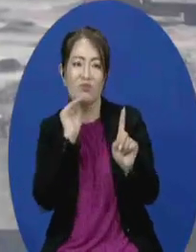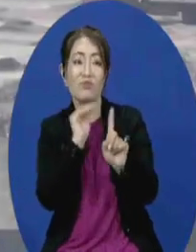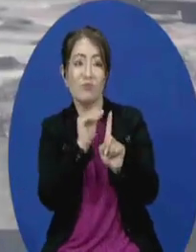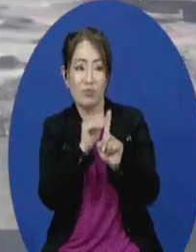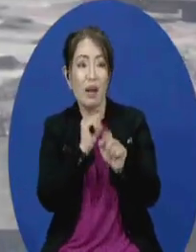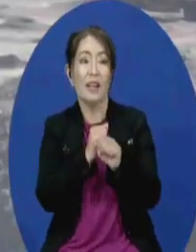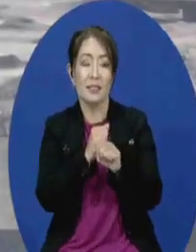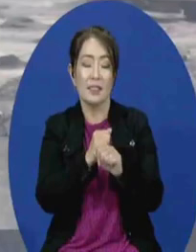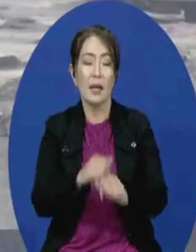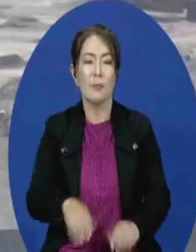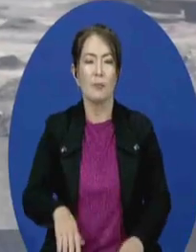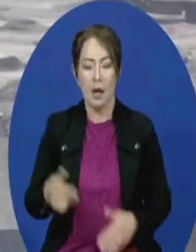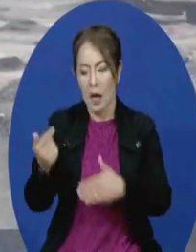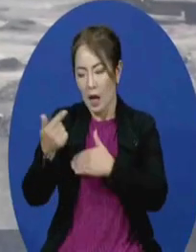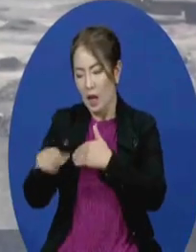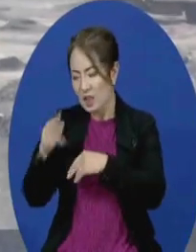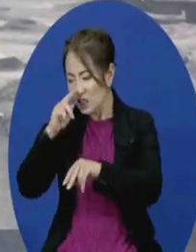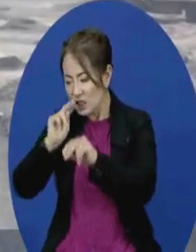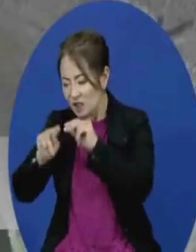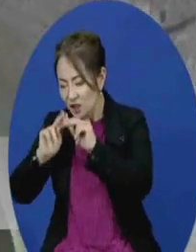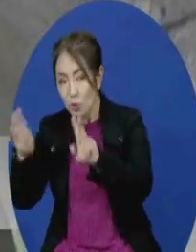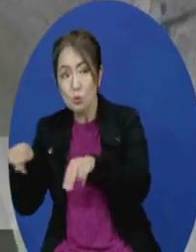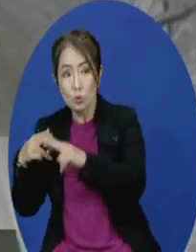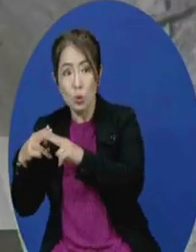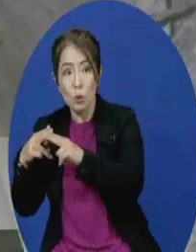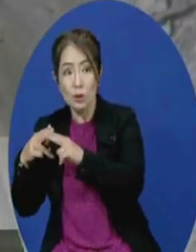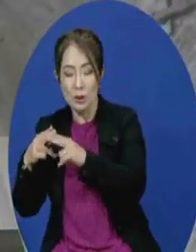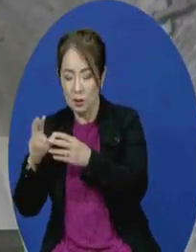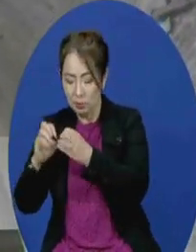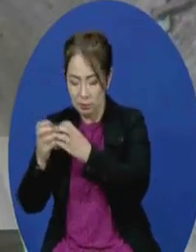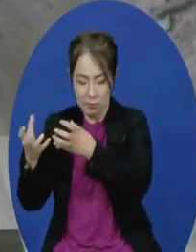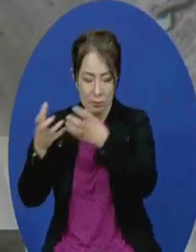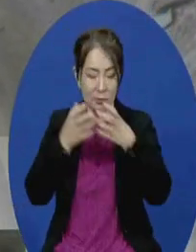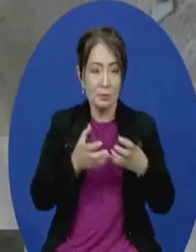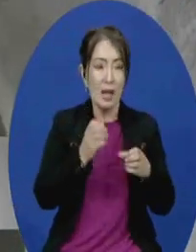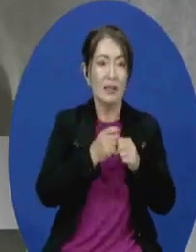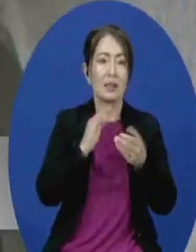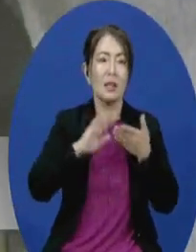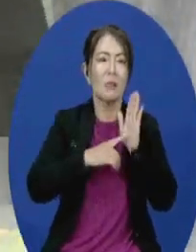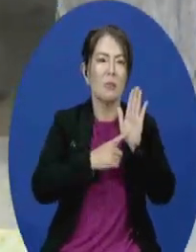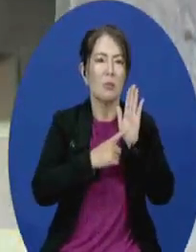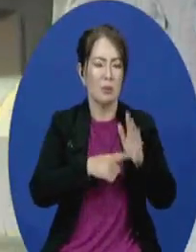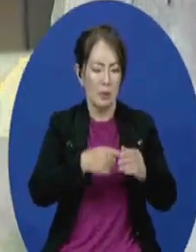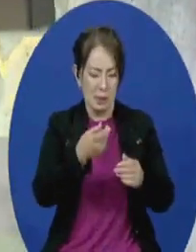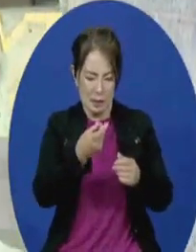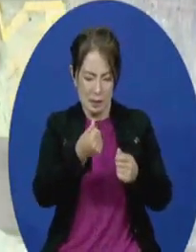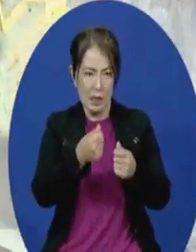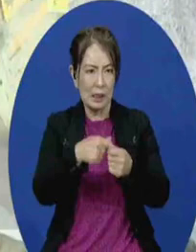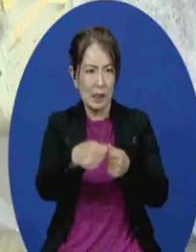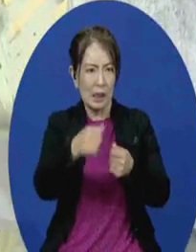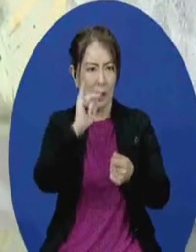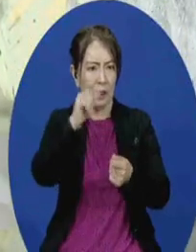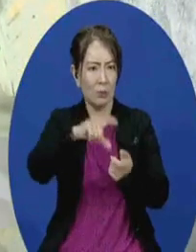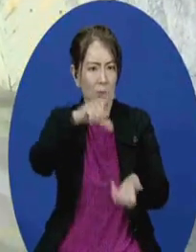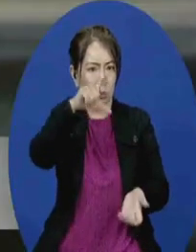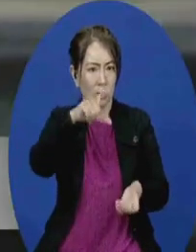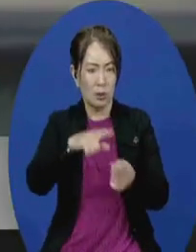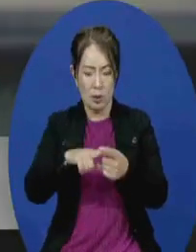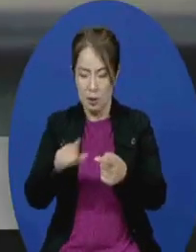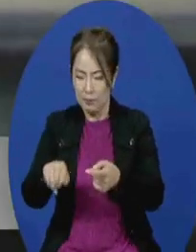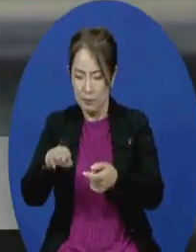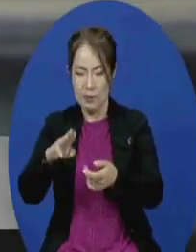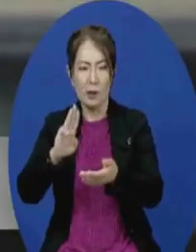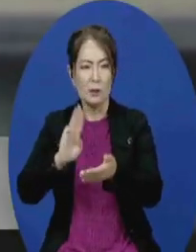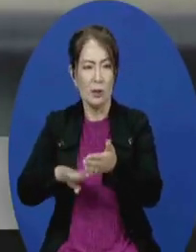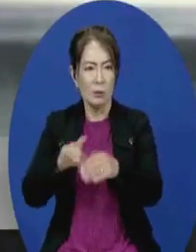ажиллана. Хөндлөнгийн шинжээчдийн дүгнэлтийг Rio Tinto-гийн талд ажлын хэсэг танилцуулжээ. Зардал хэтэрсэн, ашиглалтын хугацаа хойшилсан асуудал хариуцлага